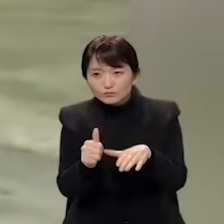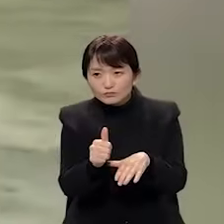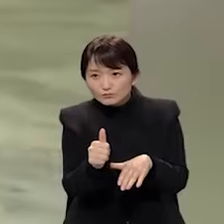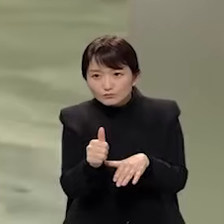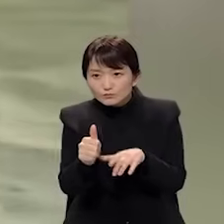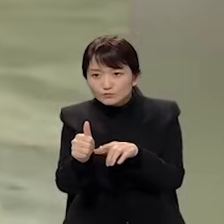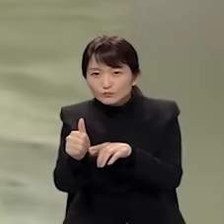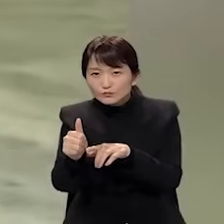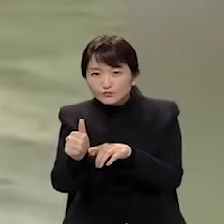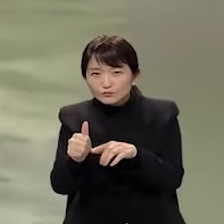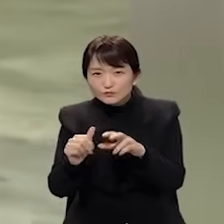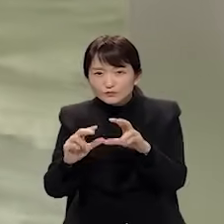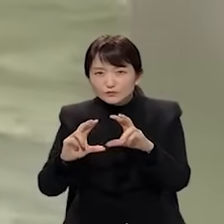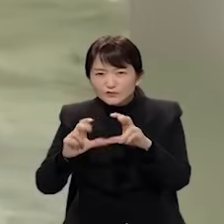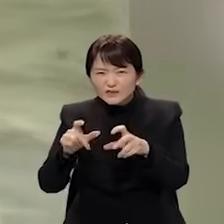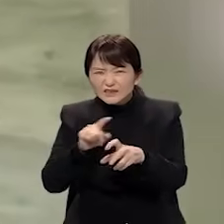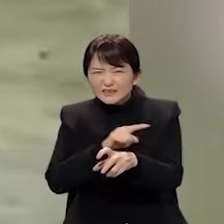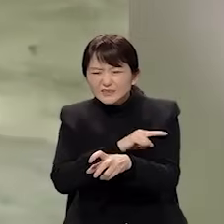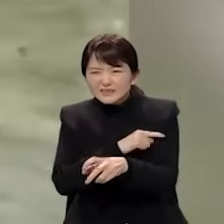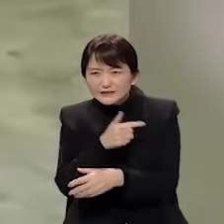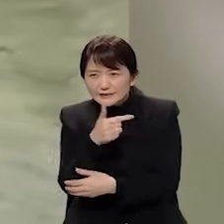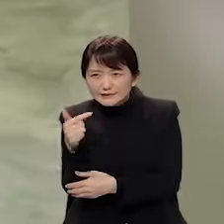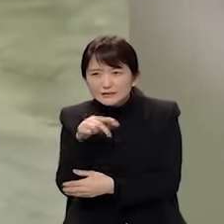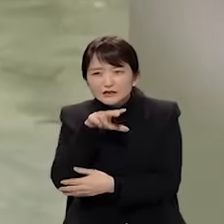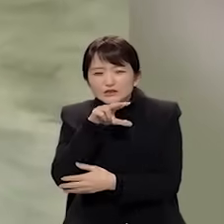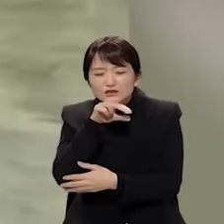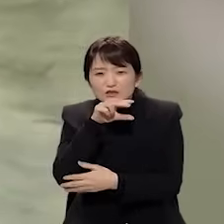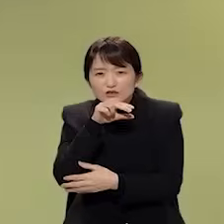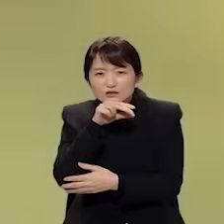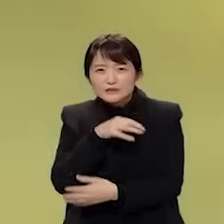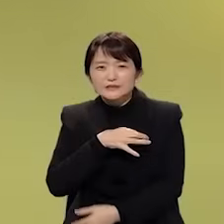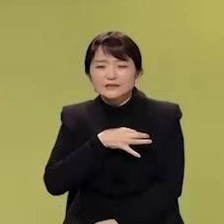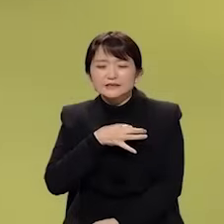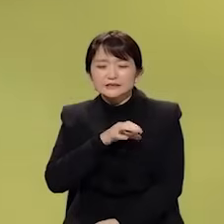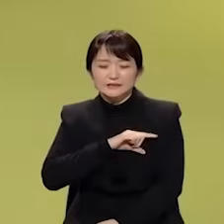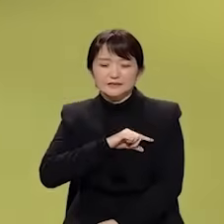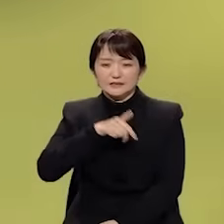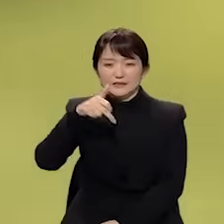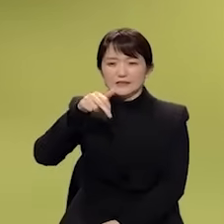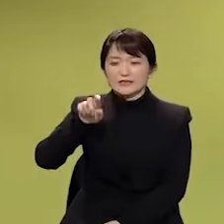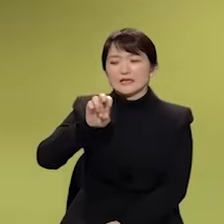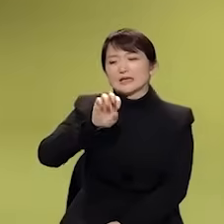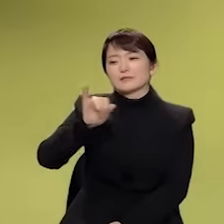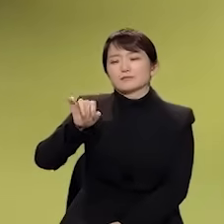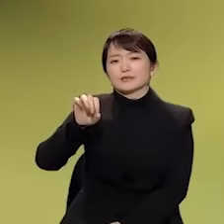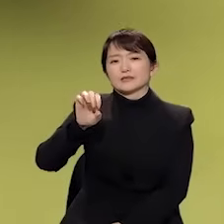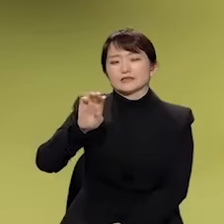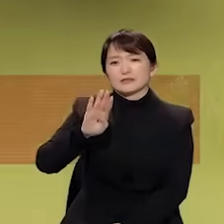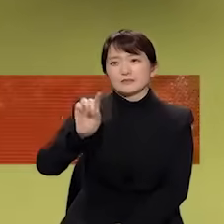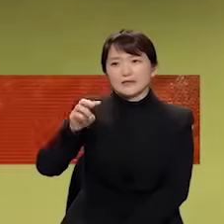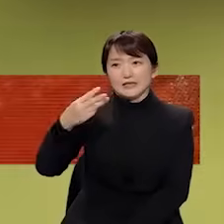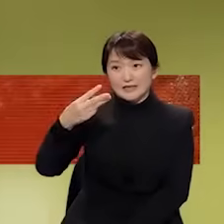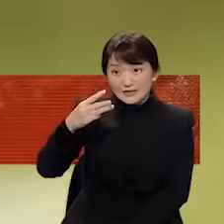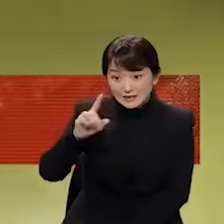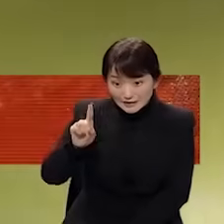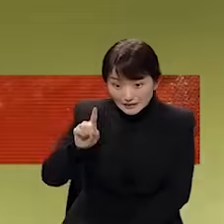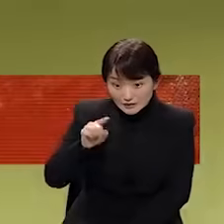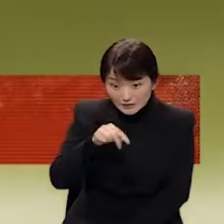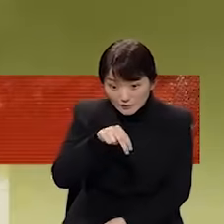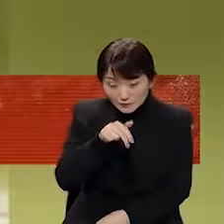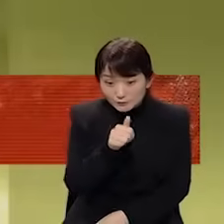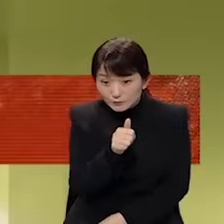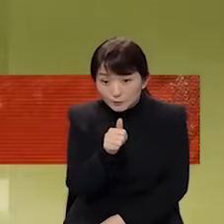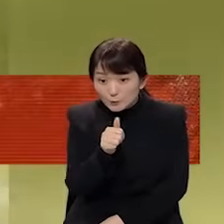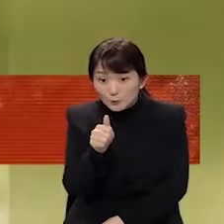지구상에서 가장 큰 설치로도 알려진 카피 바라라는 동물입니다 그런데이 카피 바라가 물속을 걷는이 모습이요 무려